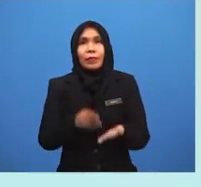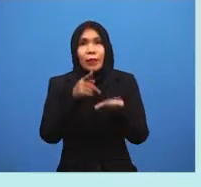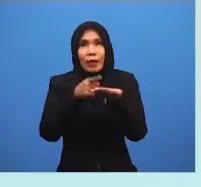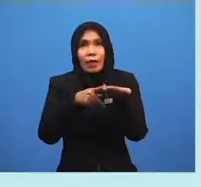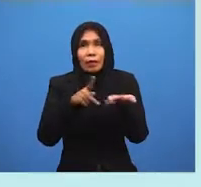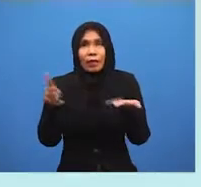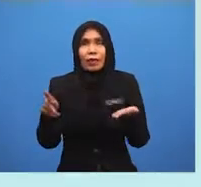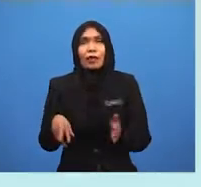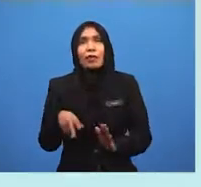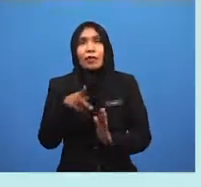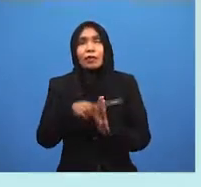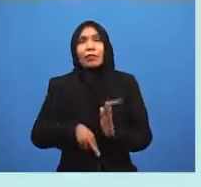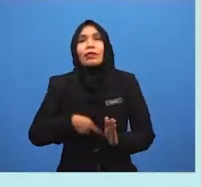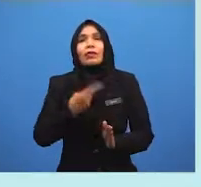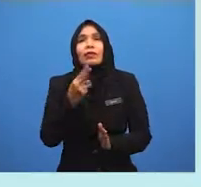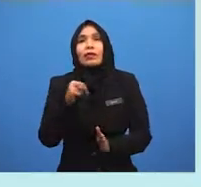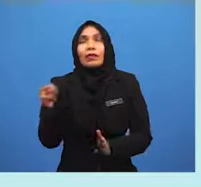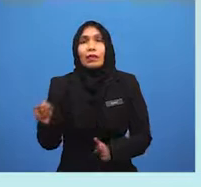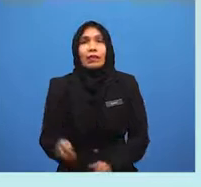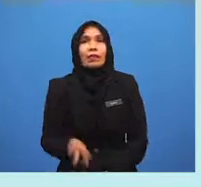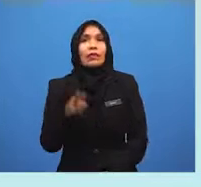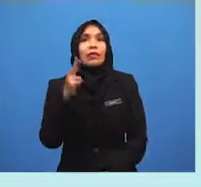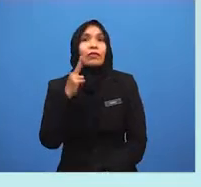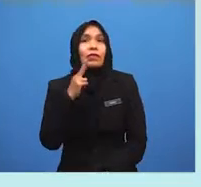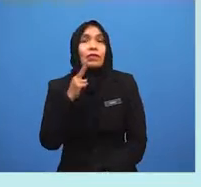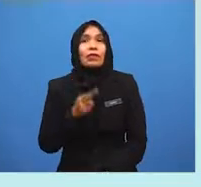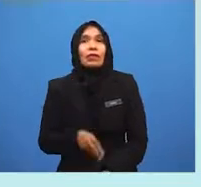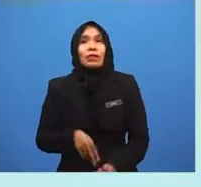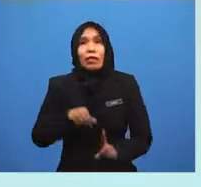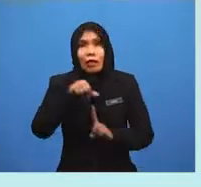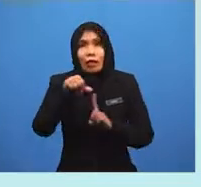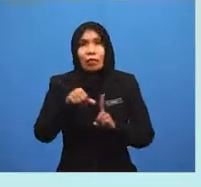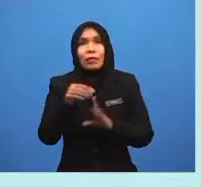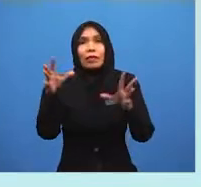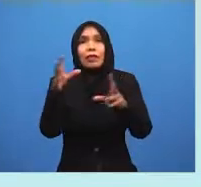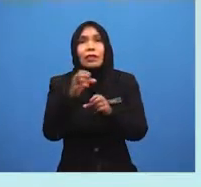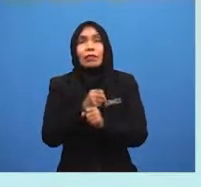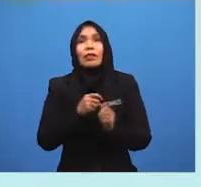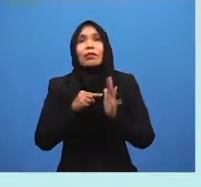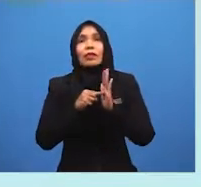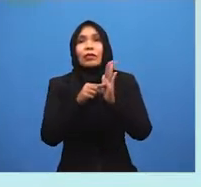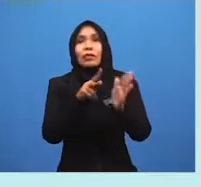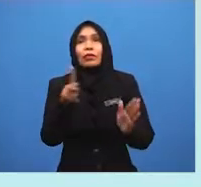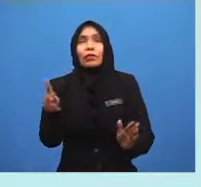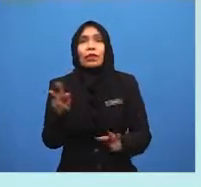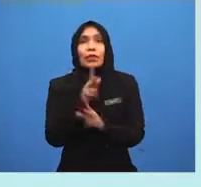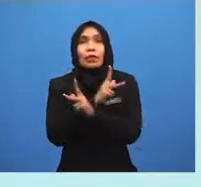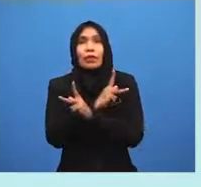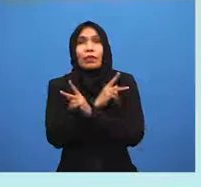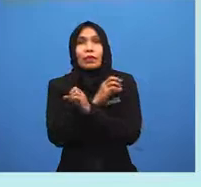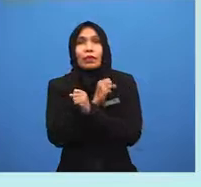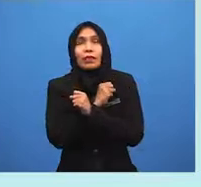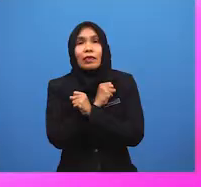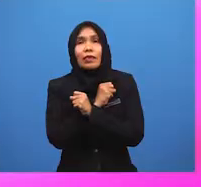apakah perasaan Ravinder Kaur apabila dapat menunjukkan kasih sayang terhadap Puan